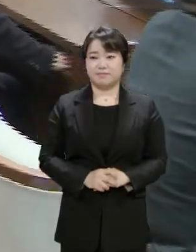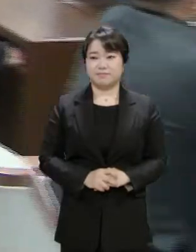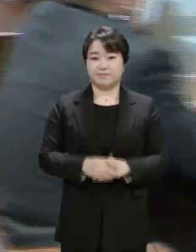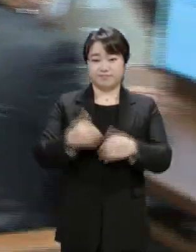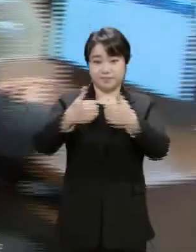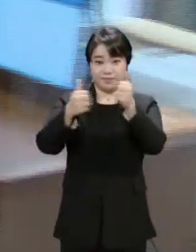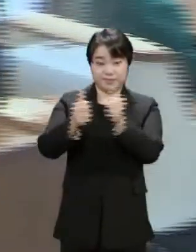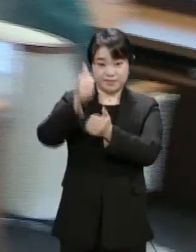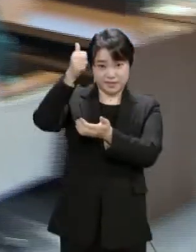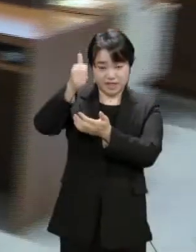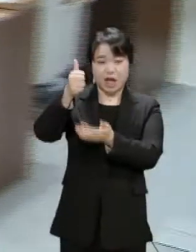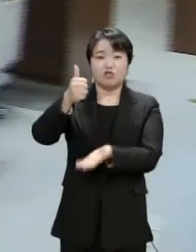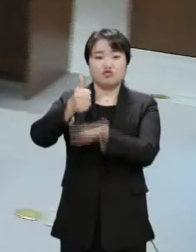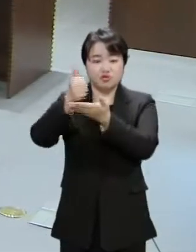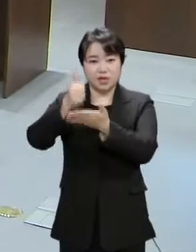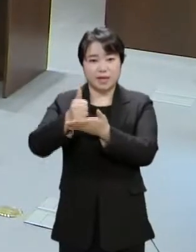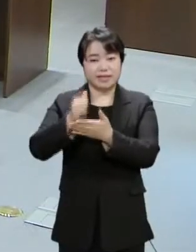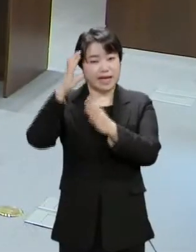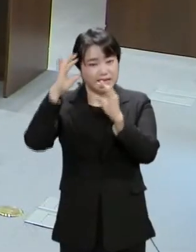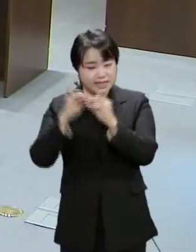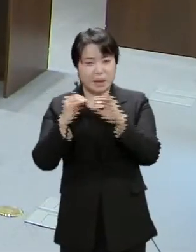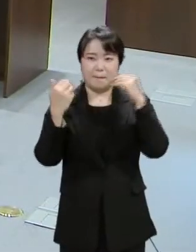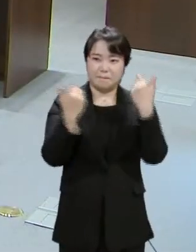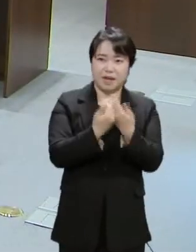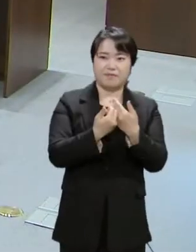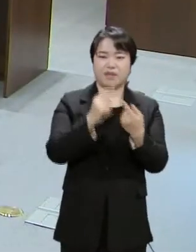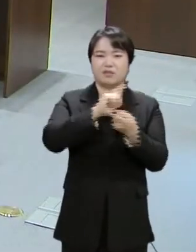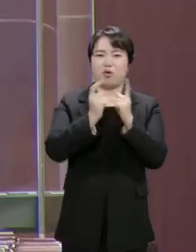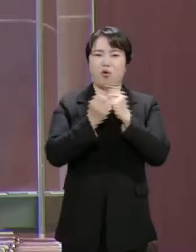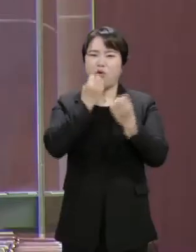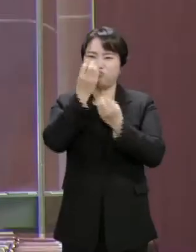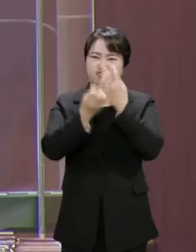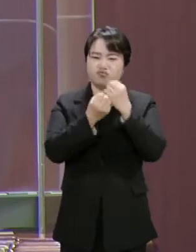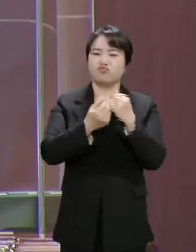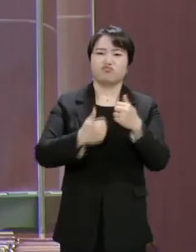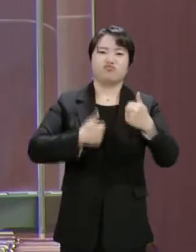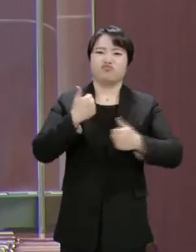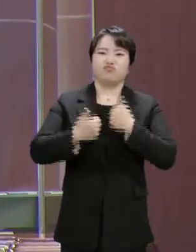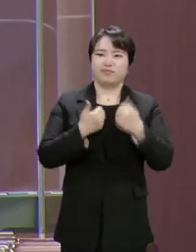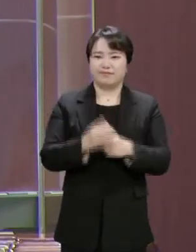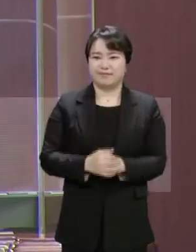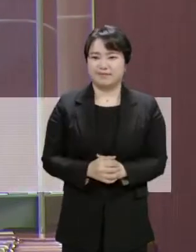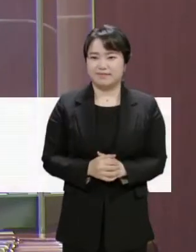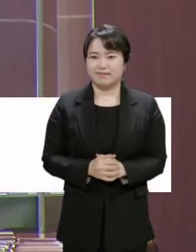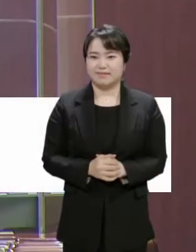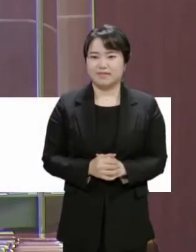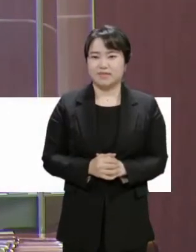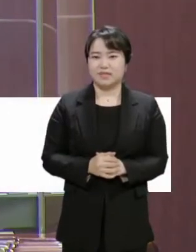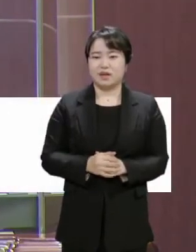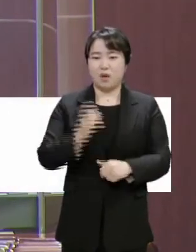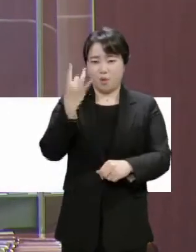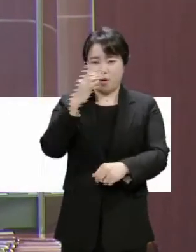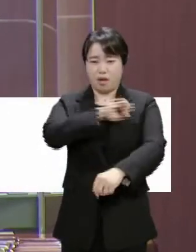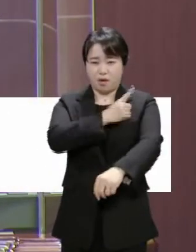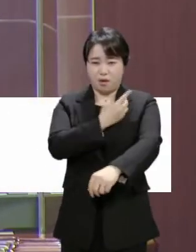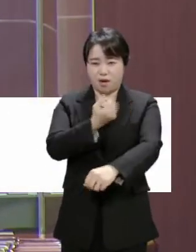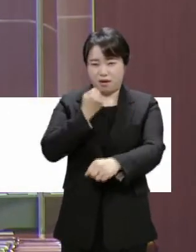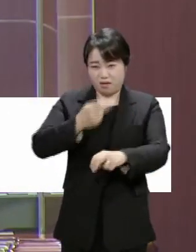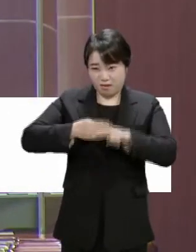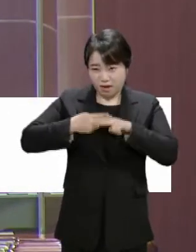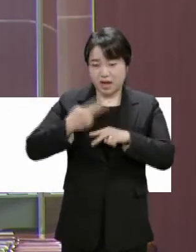의장 추천안에 찬성과 반대했던 의원들이 신상 발언을 쏟아냅니다. 고위원으로 추천한 2020년